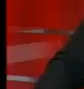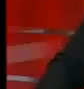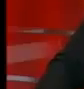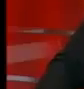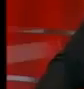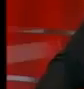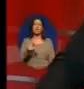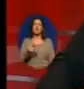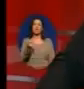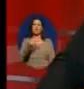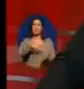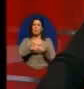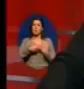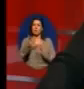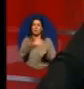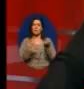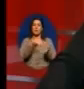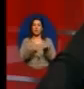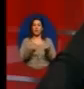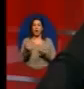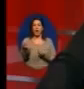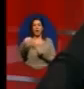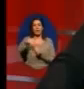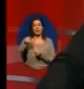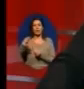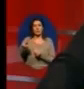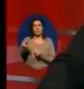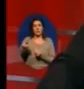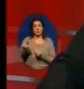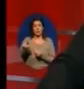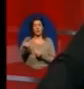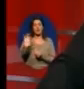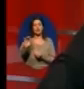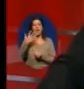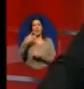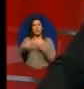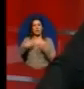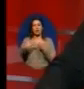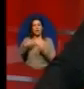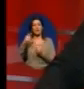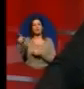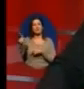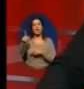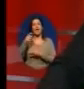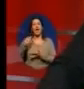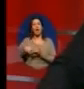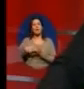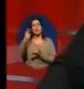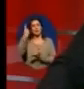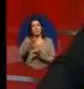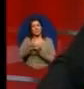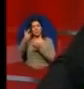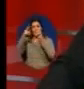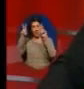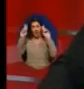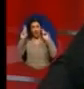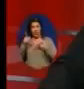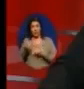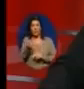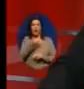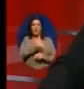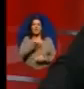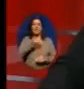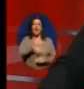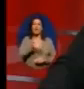יש מידה של פופוליזם בהשוואה בין התוספת הצנועה והפרוסה לאורך 5 שנים שמציע האוצר לאחיות לבין אלפי השקלים שהוא מציע